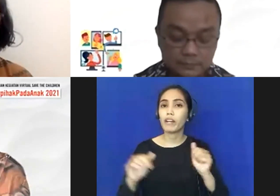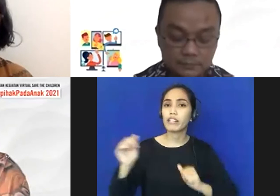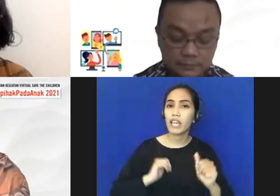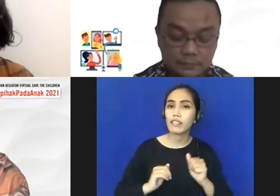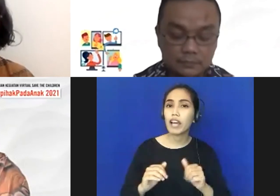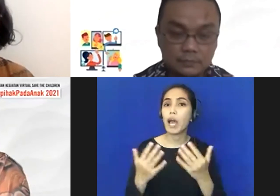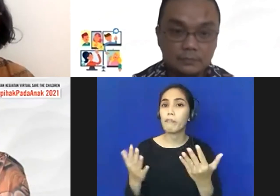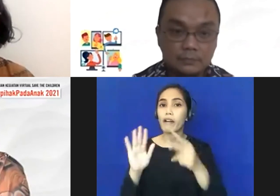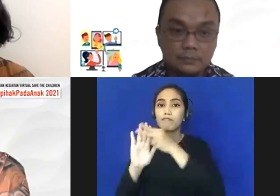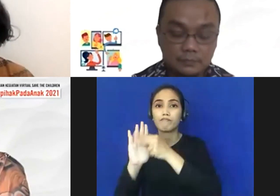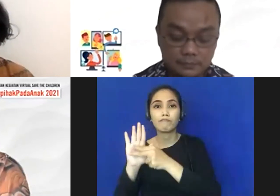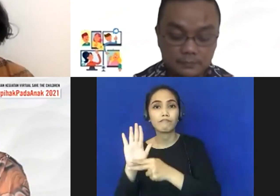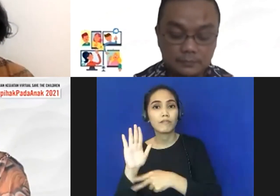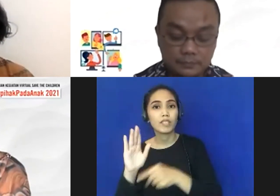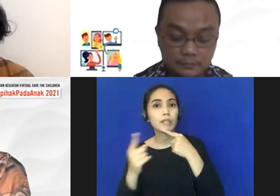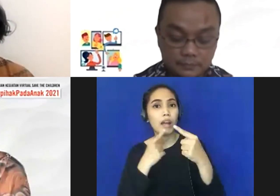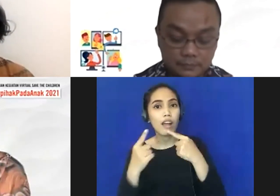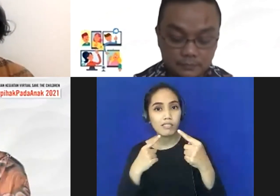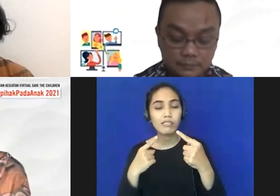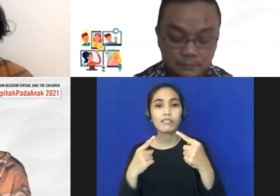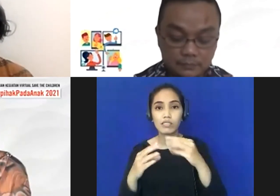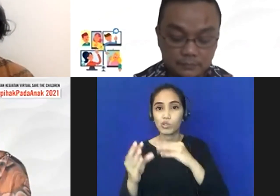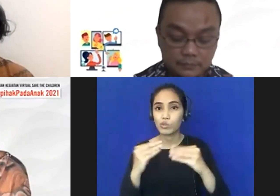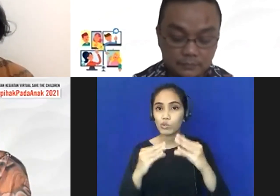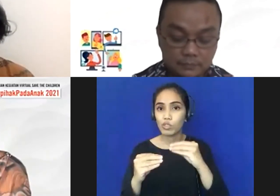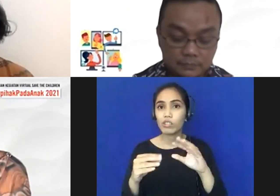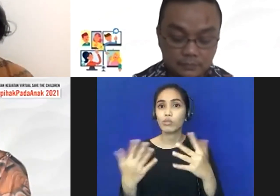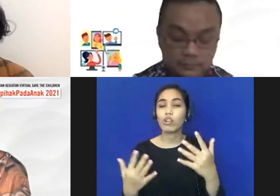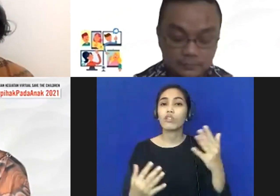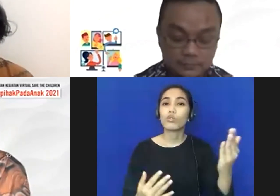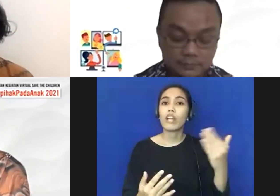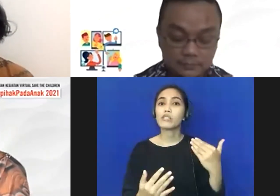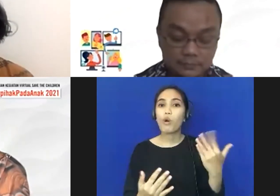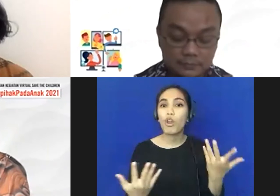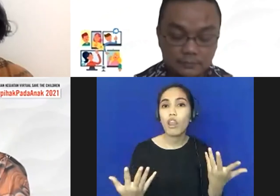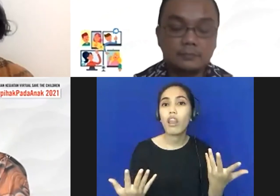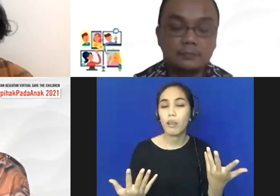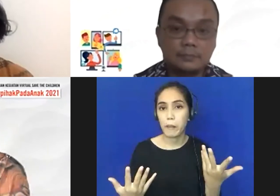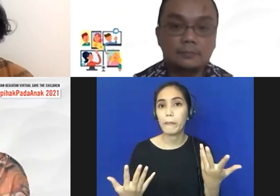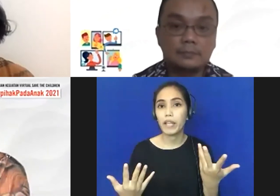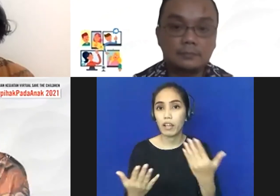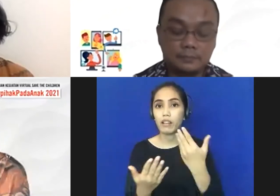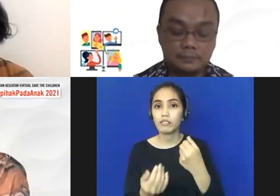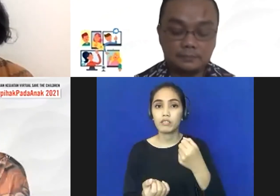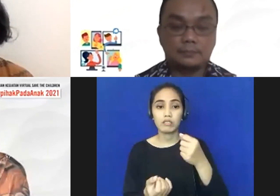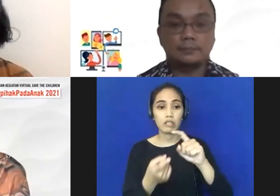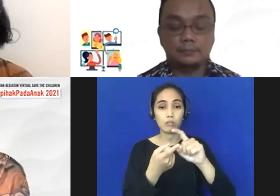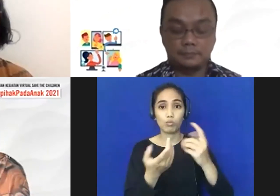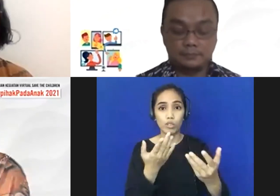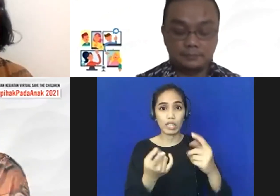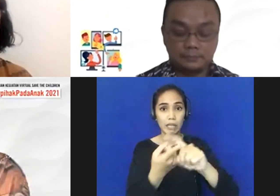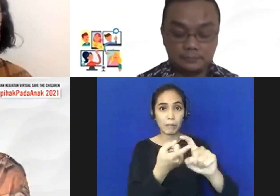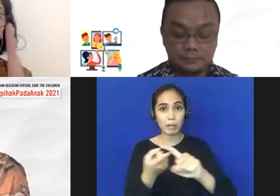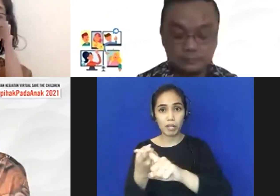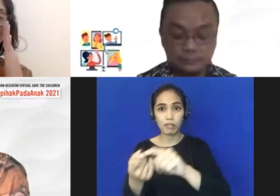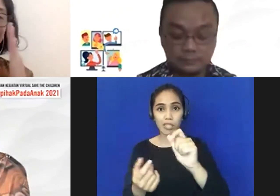apa yang bisa dibahas, dilakukan, dan bagaimana kemudian merespon ketika teman-teman yang lain berbagi, bercerita itu perlu supaya nanti